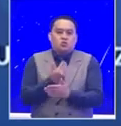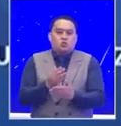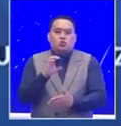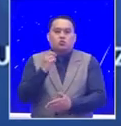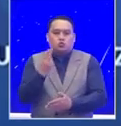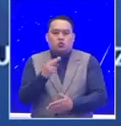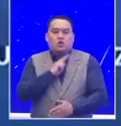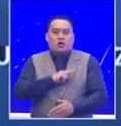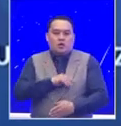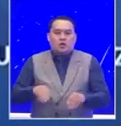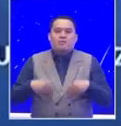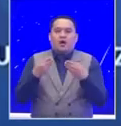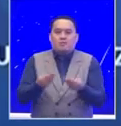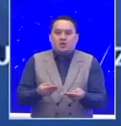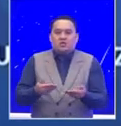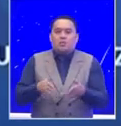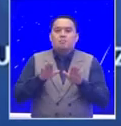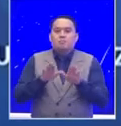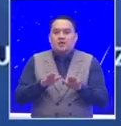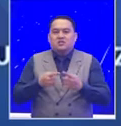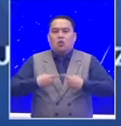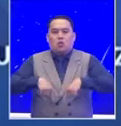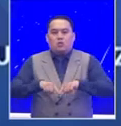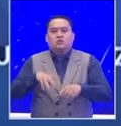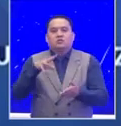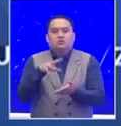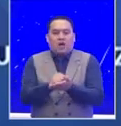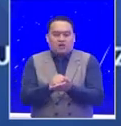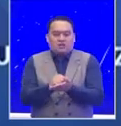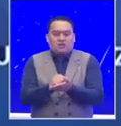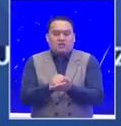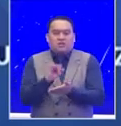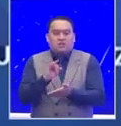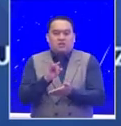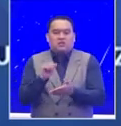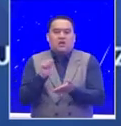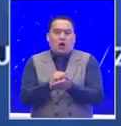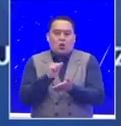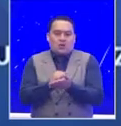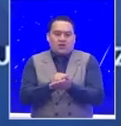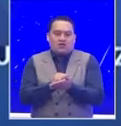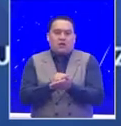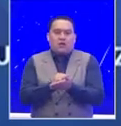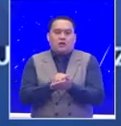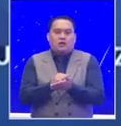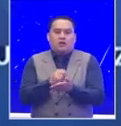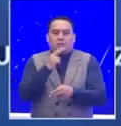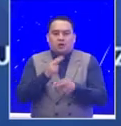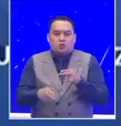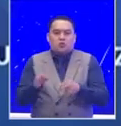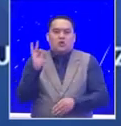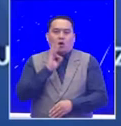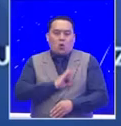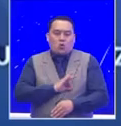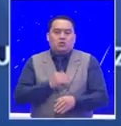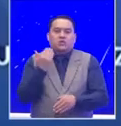соцвыплаты работодателям необходимо обратиться в местные органы по вопросам занятости с документами, подтверждающими потерю дохода